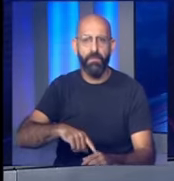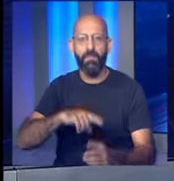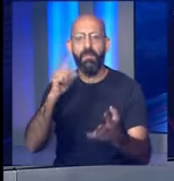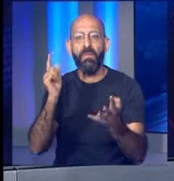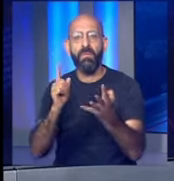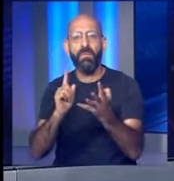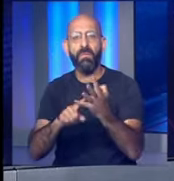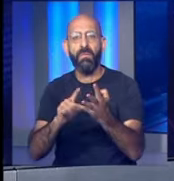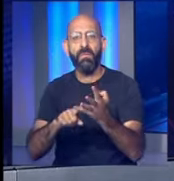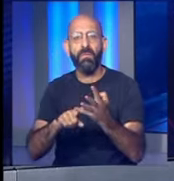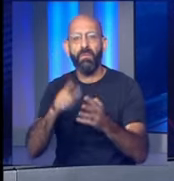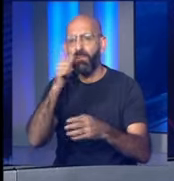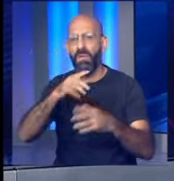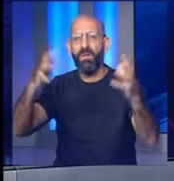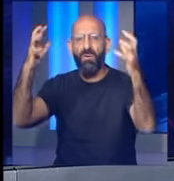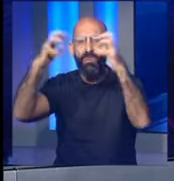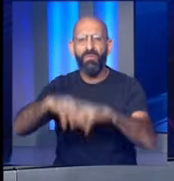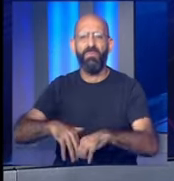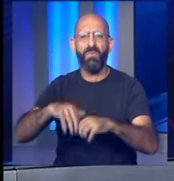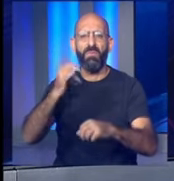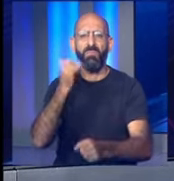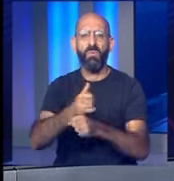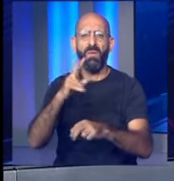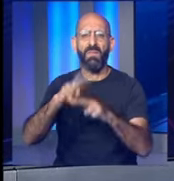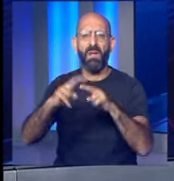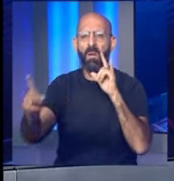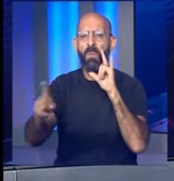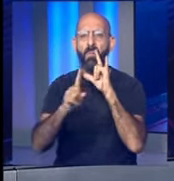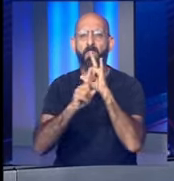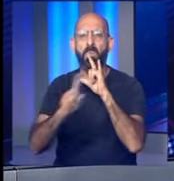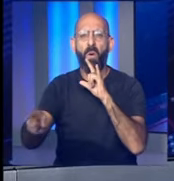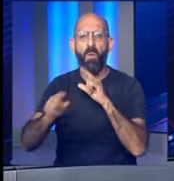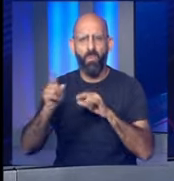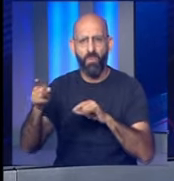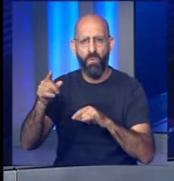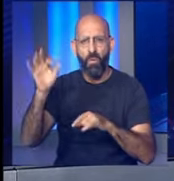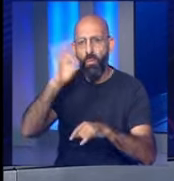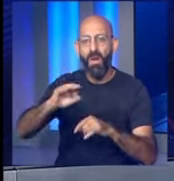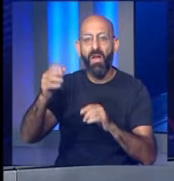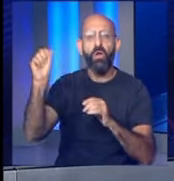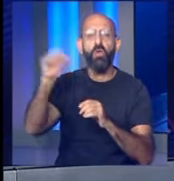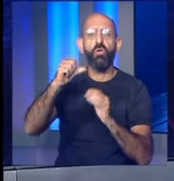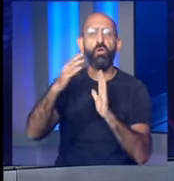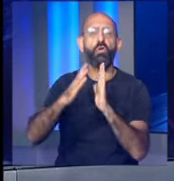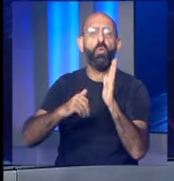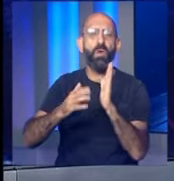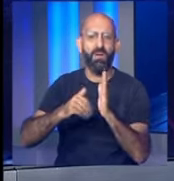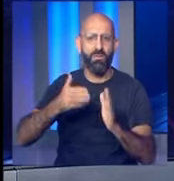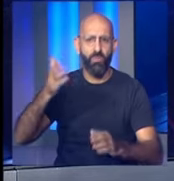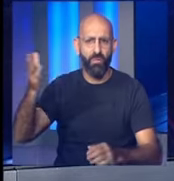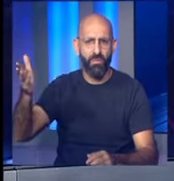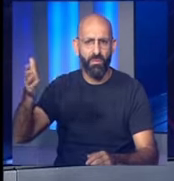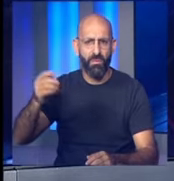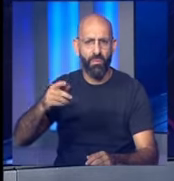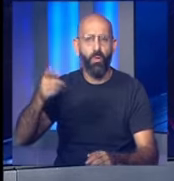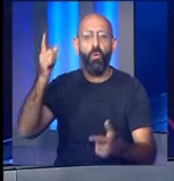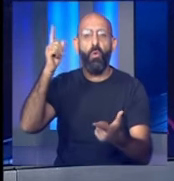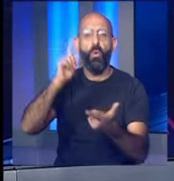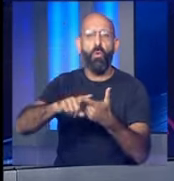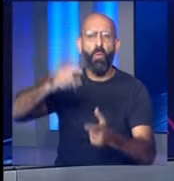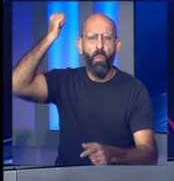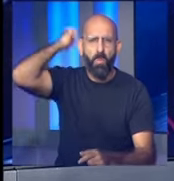المقبل. أبنية أميرة البحار تنهار على وقع غارات جهنمية، والعدوان الإسرائيلي